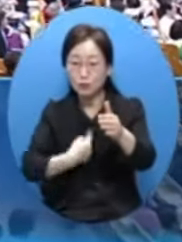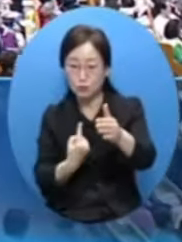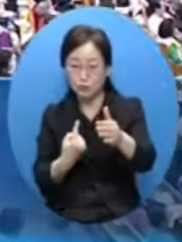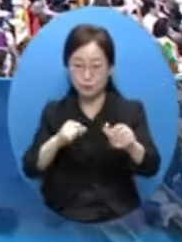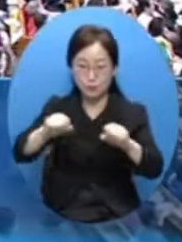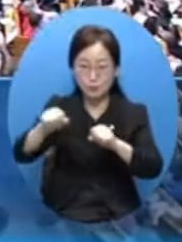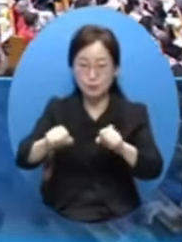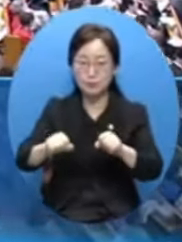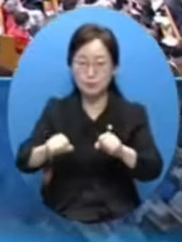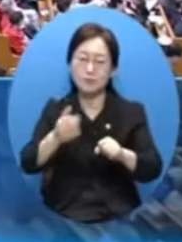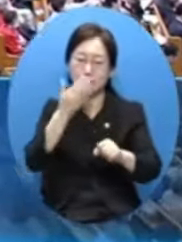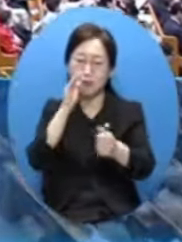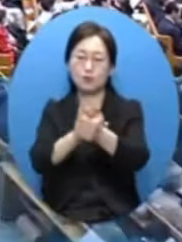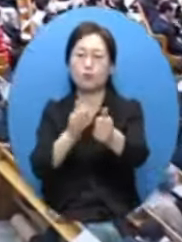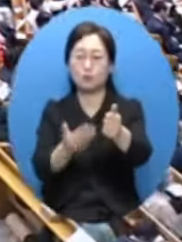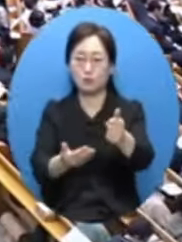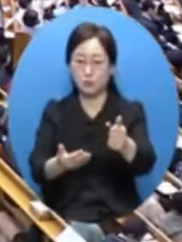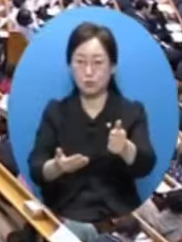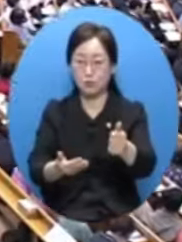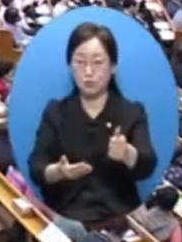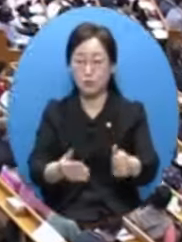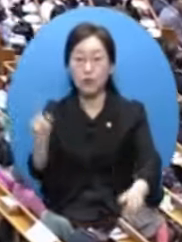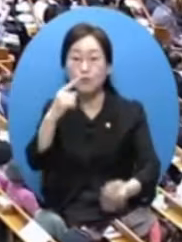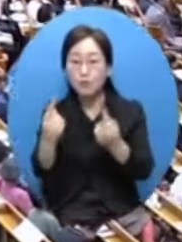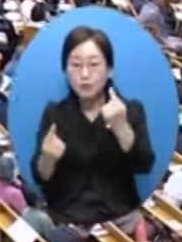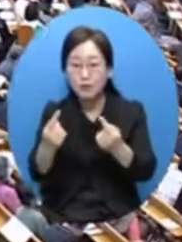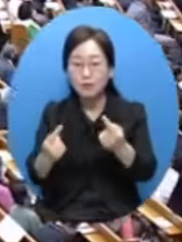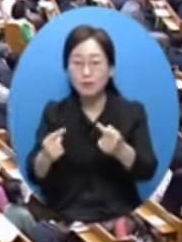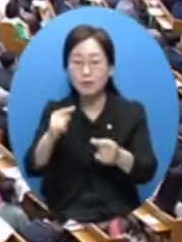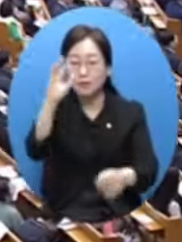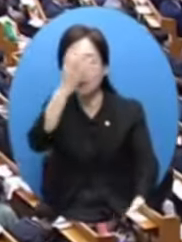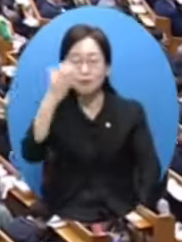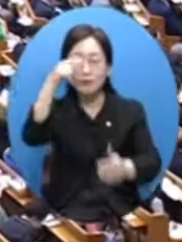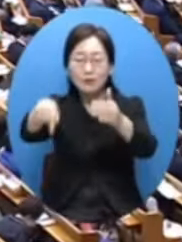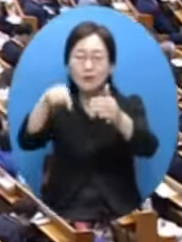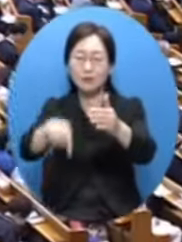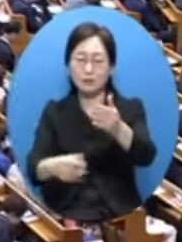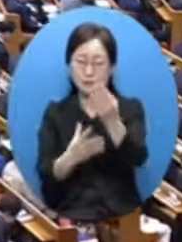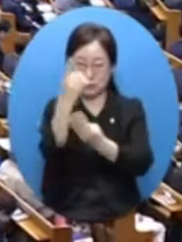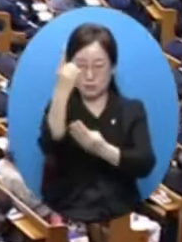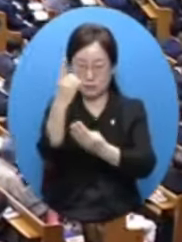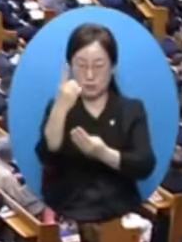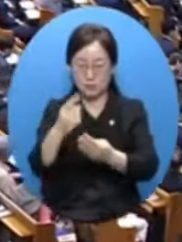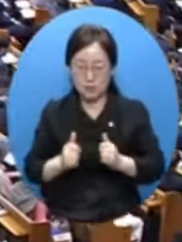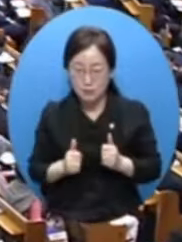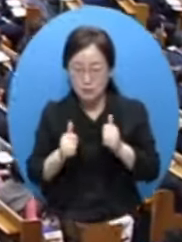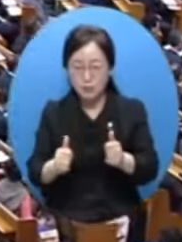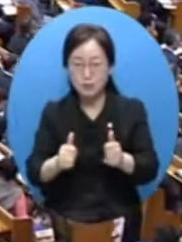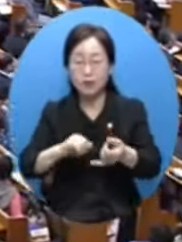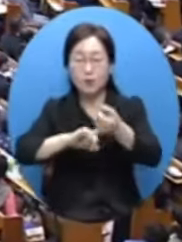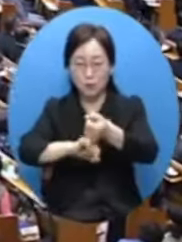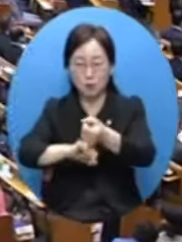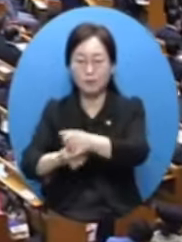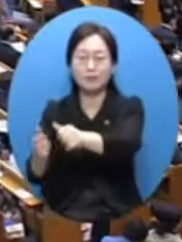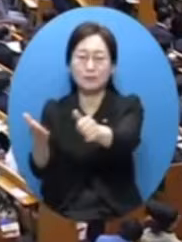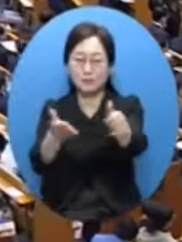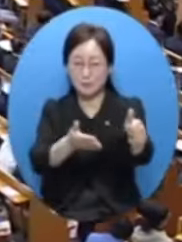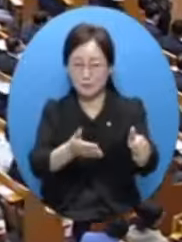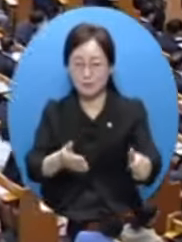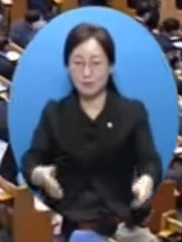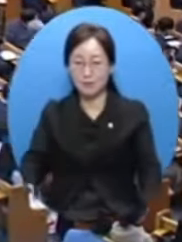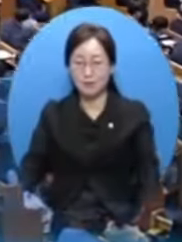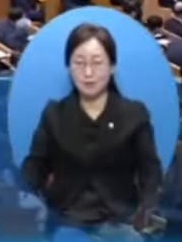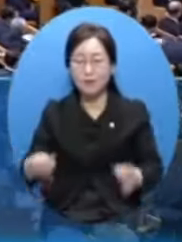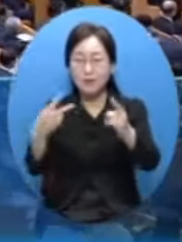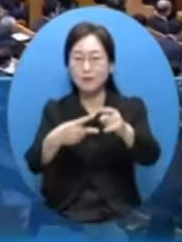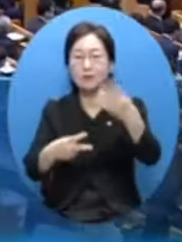세우느니라. 무엇보다도 우리는 성령 안에서 하나 되게 하는 것을 힘써 지키는 주님의 일꾼들이 되어야 하는 것입니다.